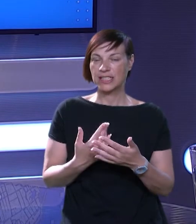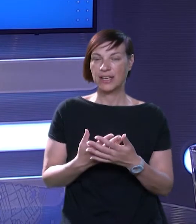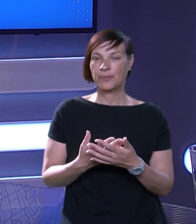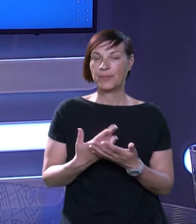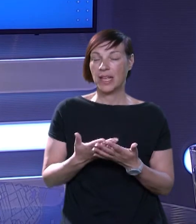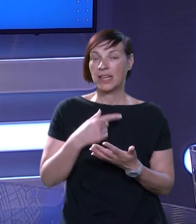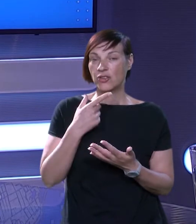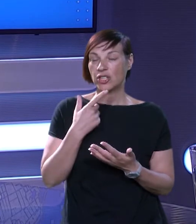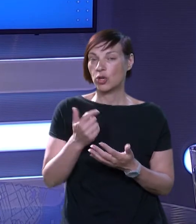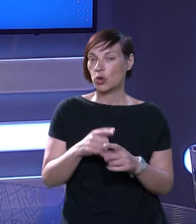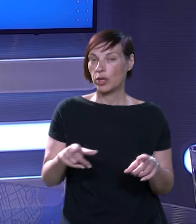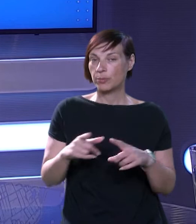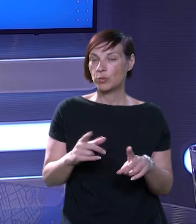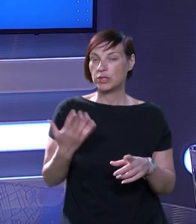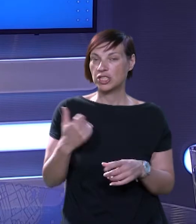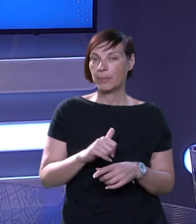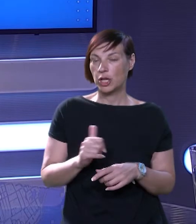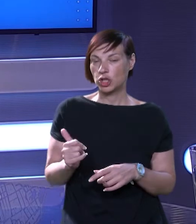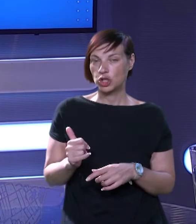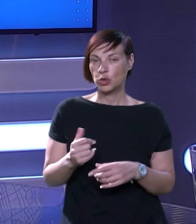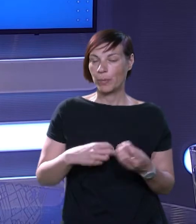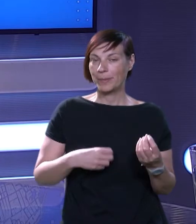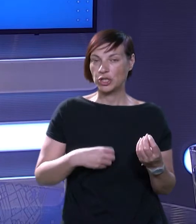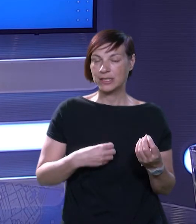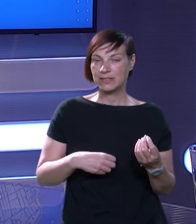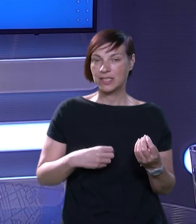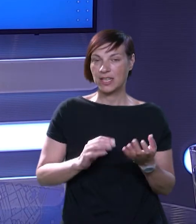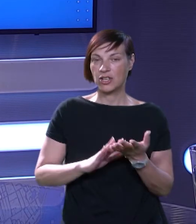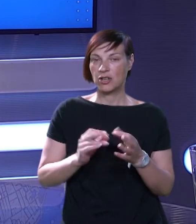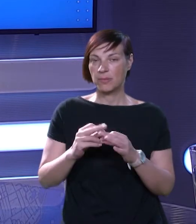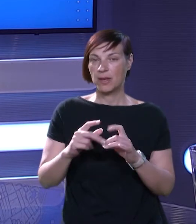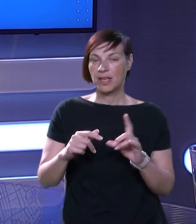ne govorim koliko je muzički to bilo super odsvirano.